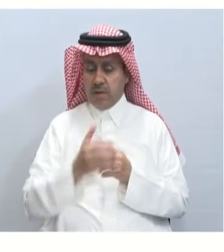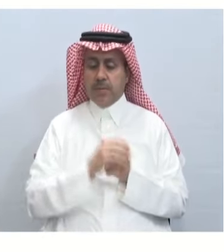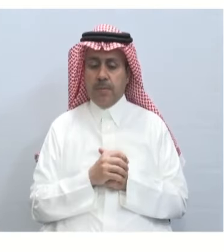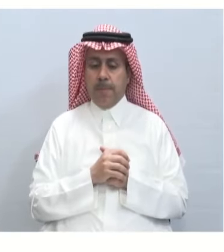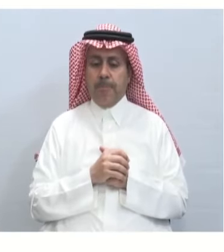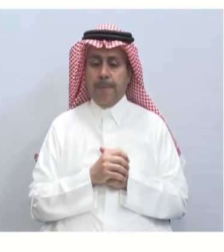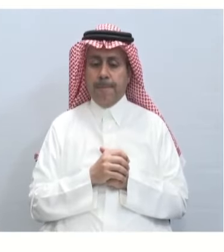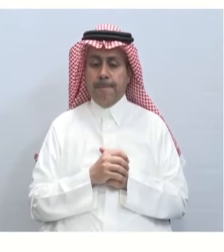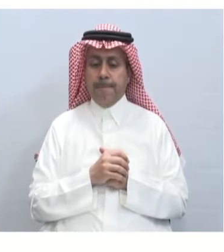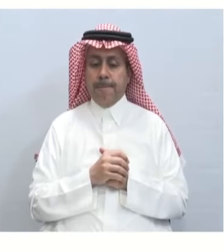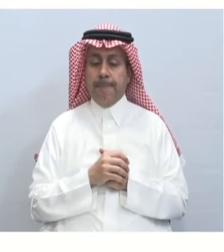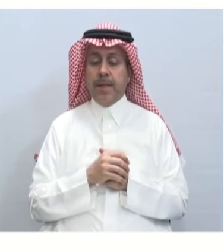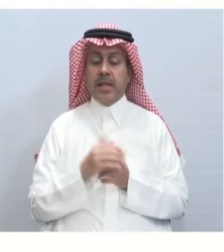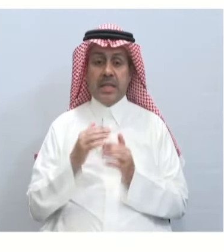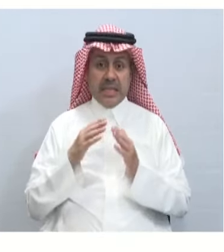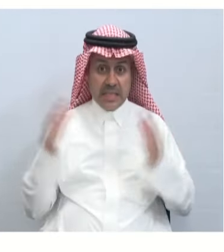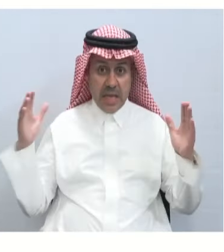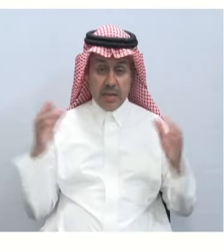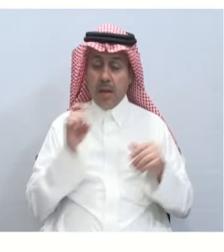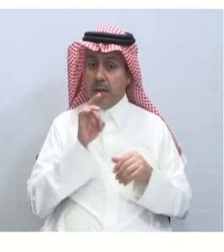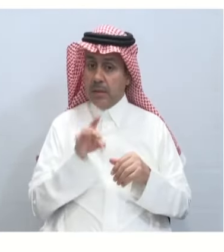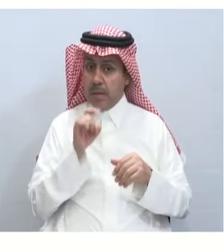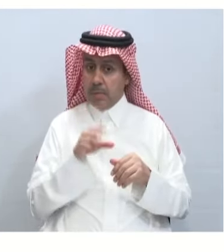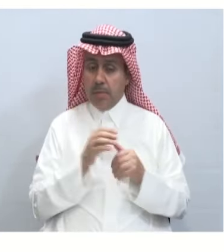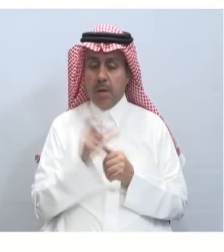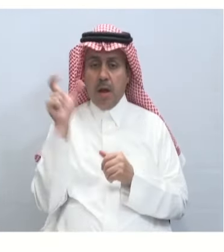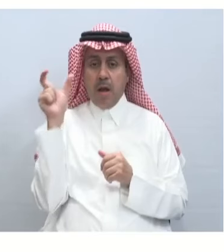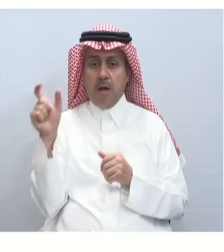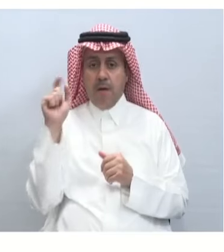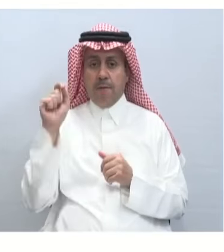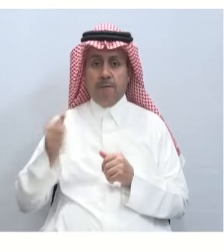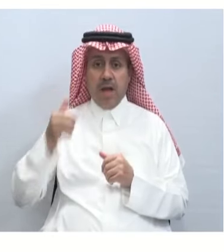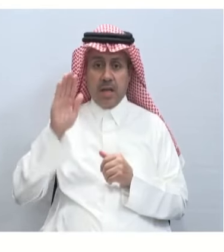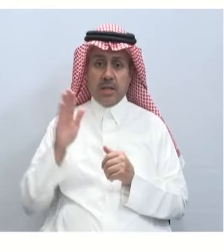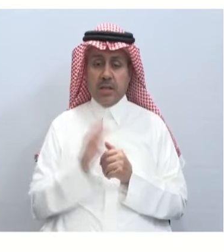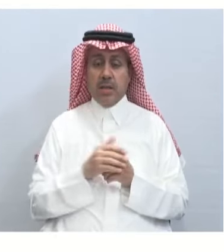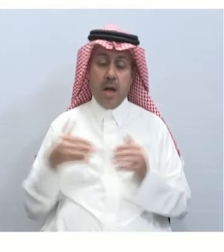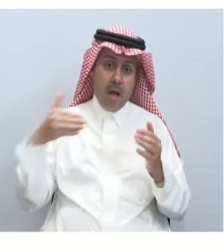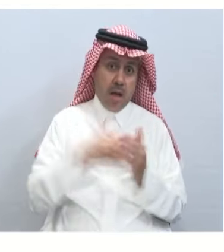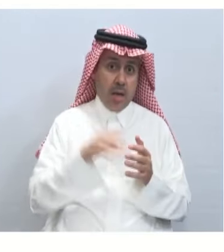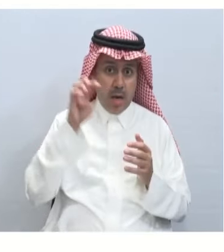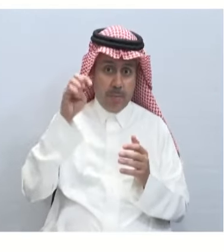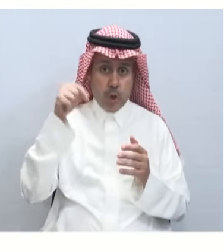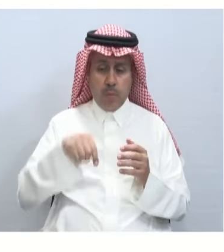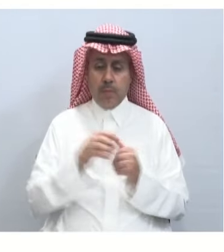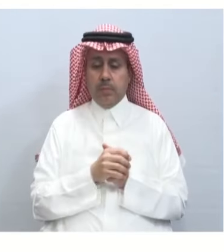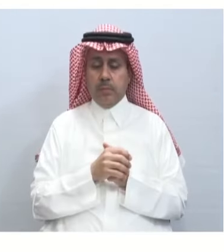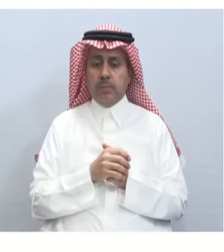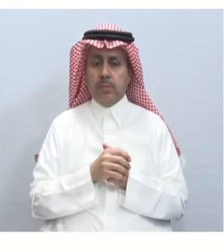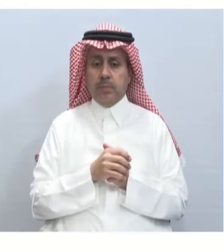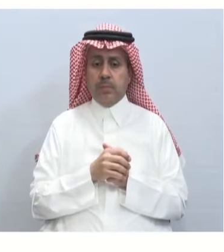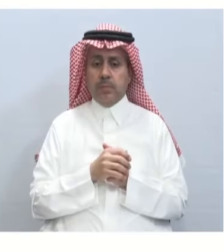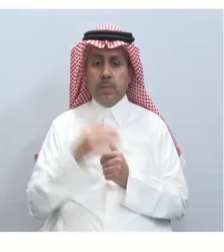اذا زاد دم النفاس على الارين يوما فان صادف الحيظ فهو